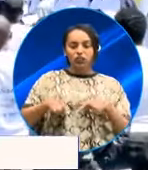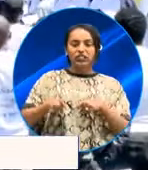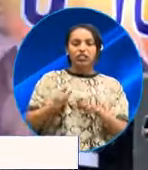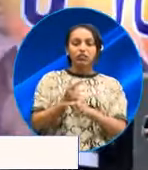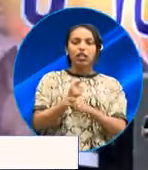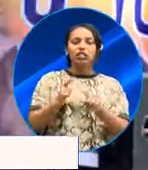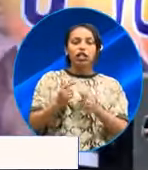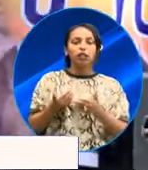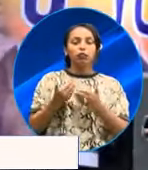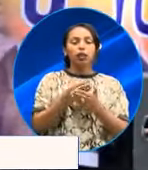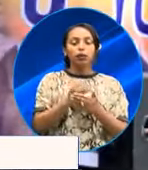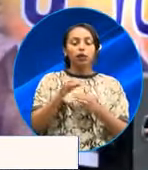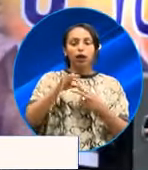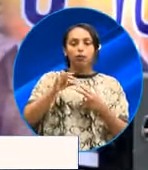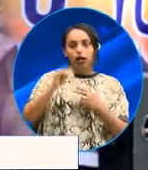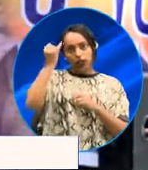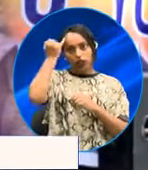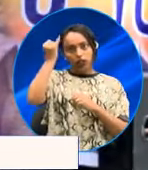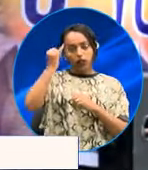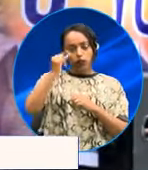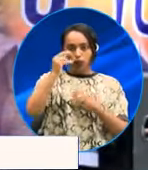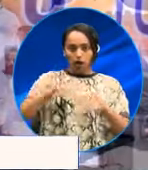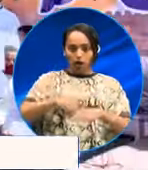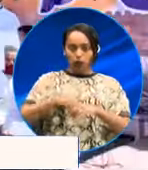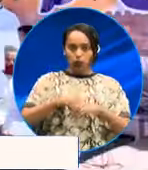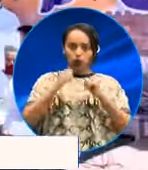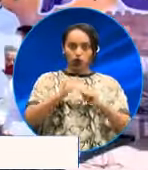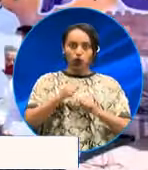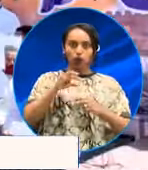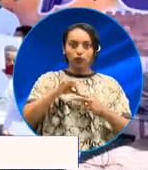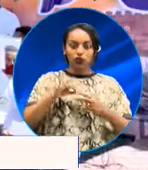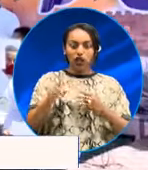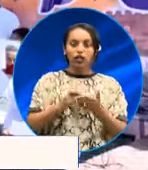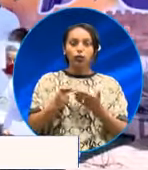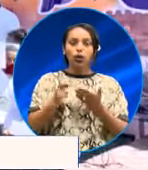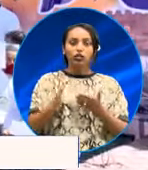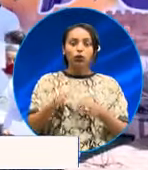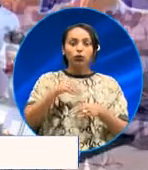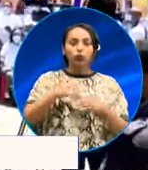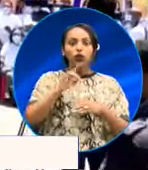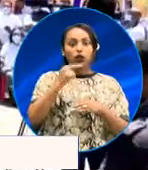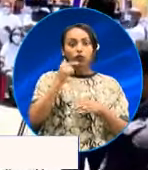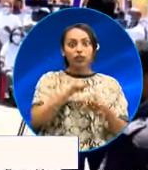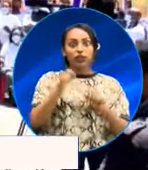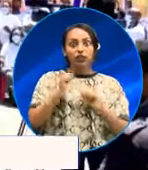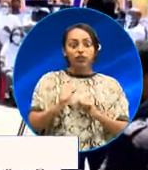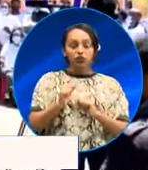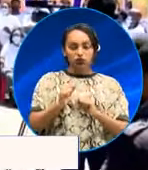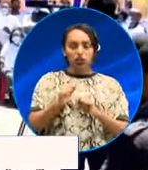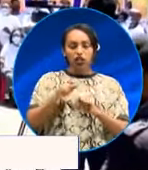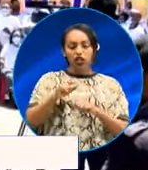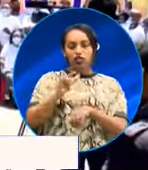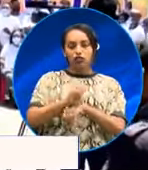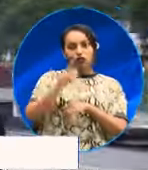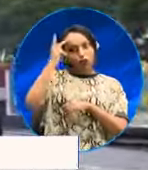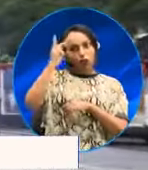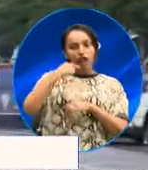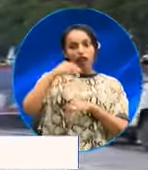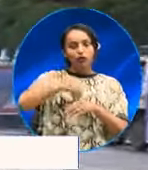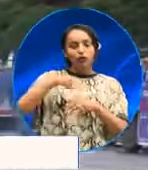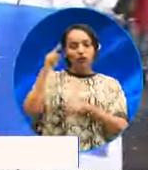ትችት በነጻነት ማቅረብና አማራጭ ሐሳባቸውን ማስተዋወቅ ከቻሉ ያምርጫ ዲሞክራሲያዊ ምርጫ ነው ሊባል እንደሚችል የዘርፉ ምሁራን